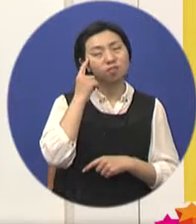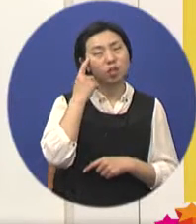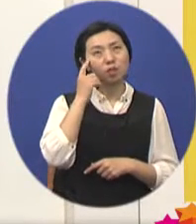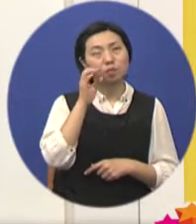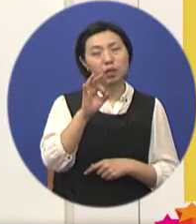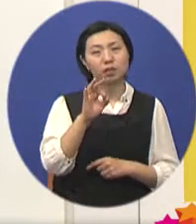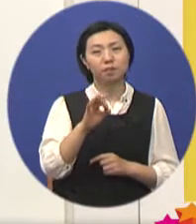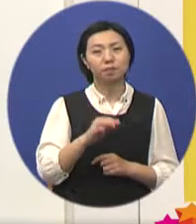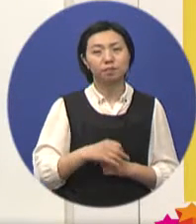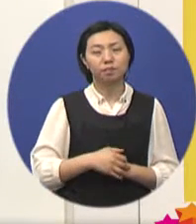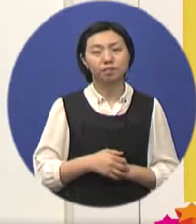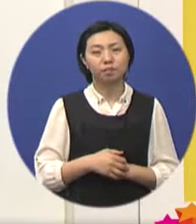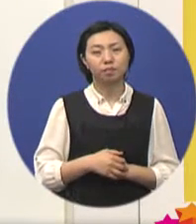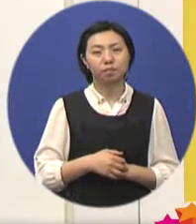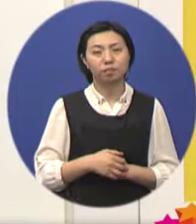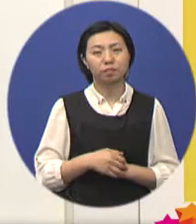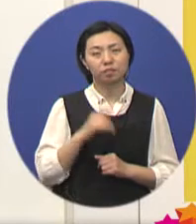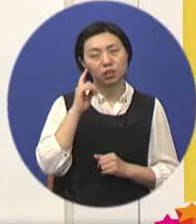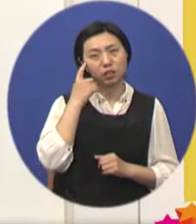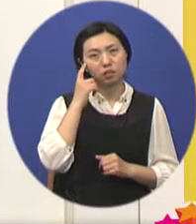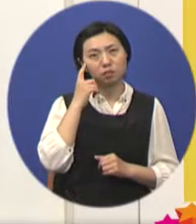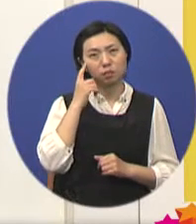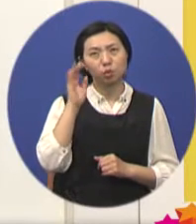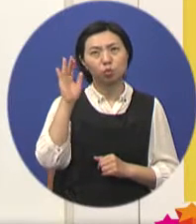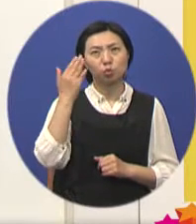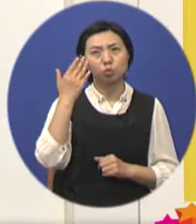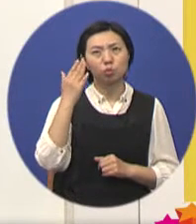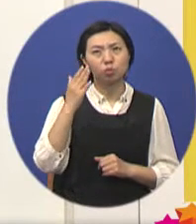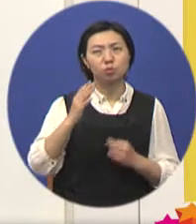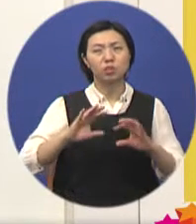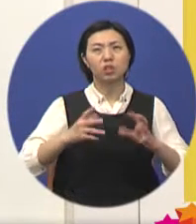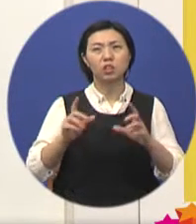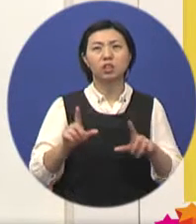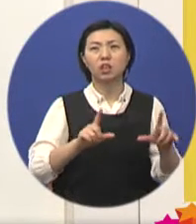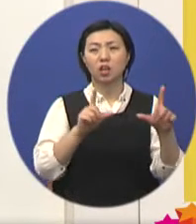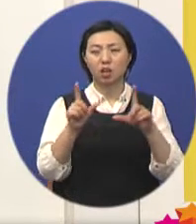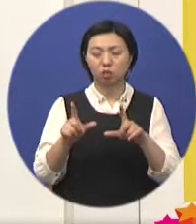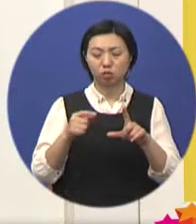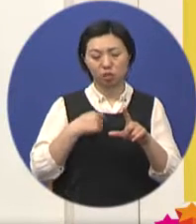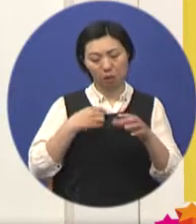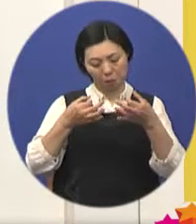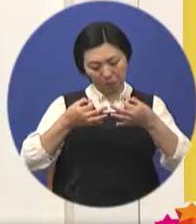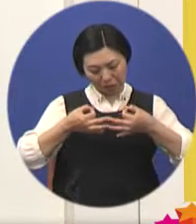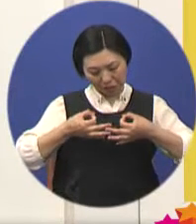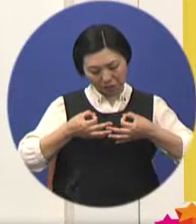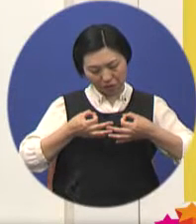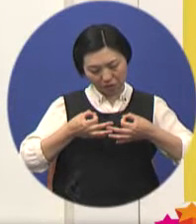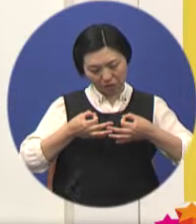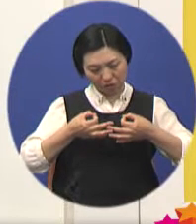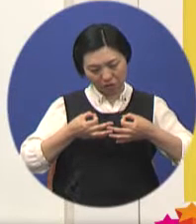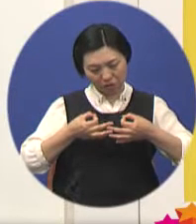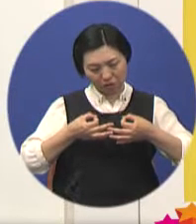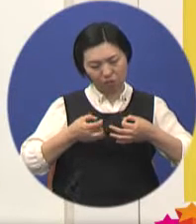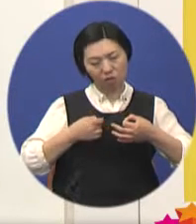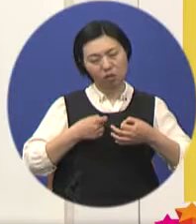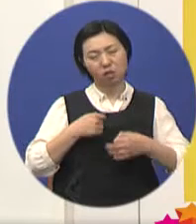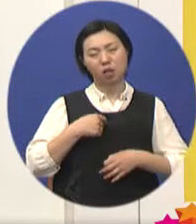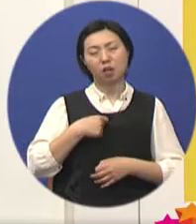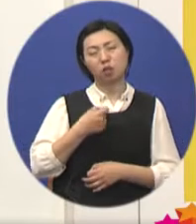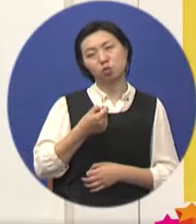네. 조금 요즘 세상 사는 사람들을 보다가 저를 돌아보면 조금 바보 같지